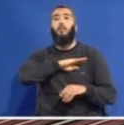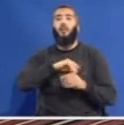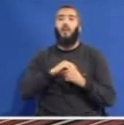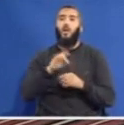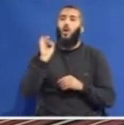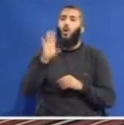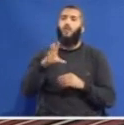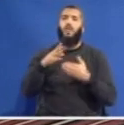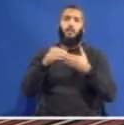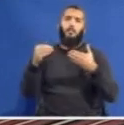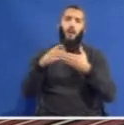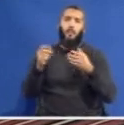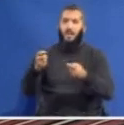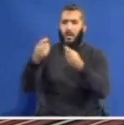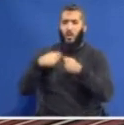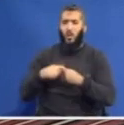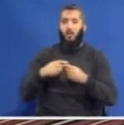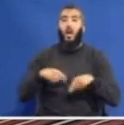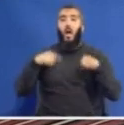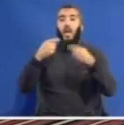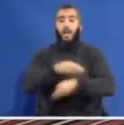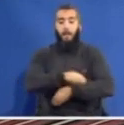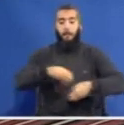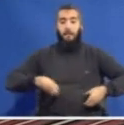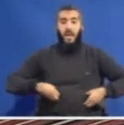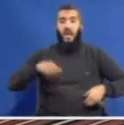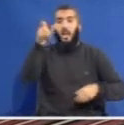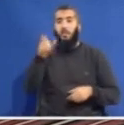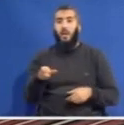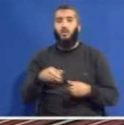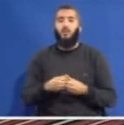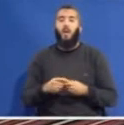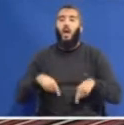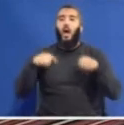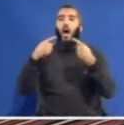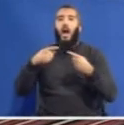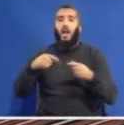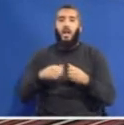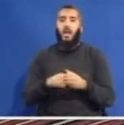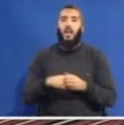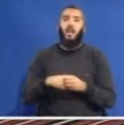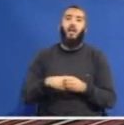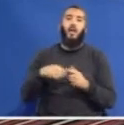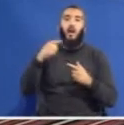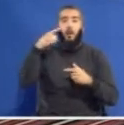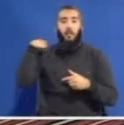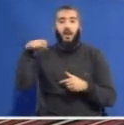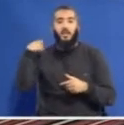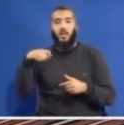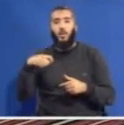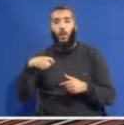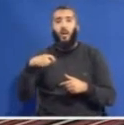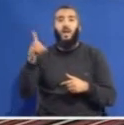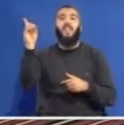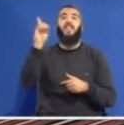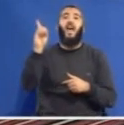روح الرئيس الحي، رحت الرئيس هذاك، رحت للرئيس الدائره قال لك روح للرئيس الحي، جيت الرئيس الحي